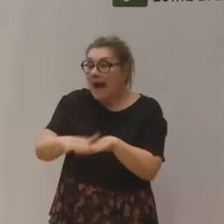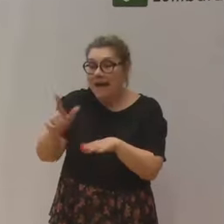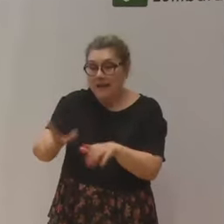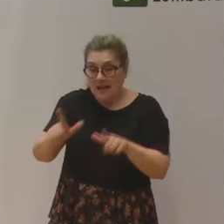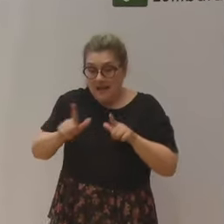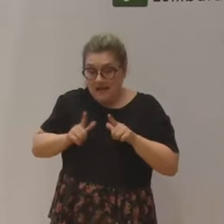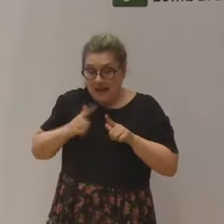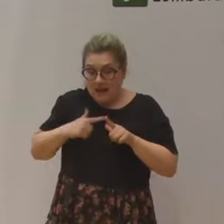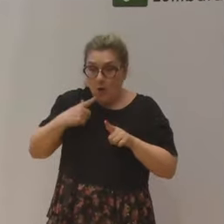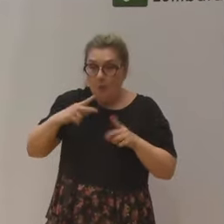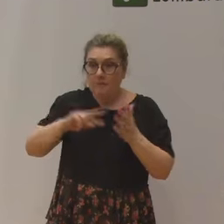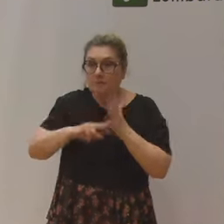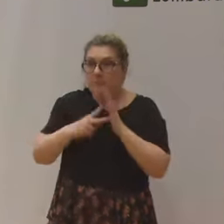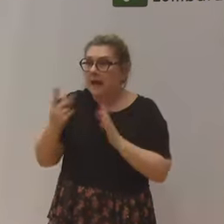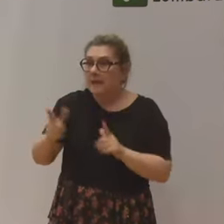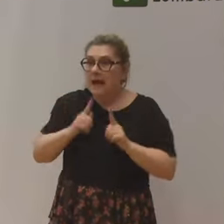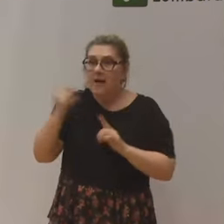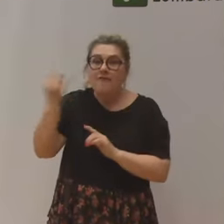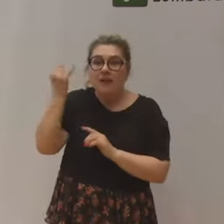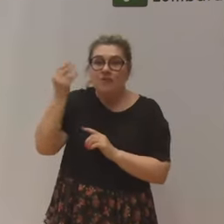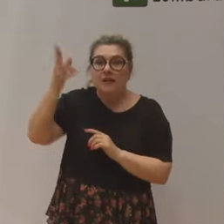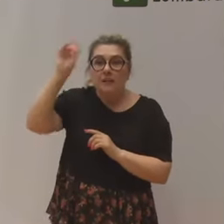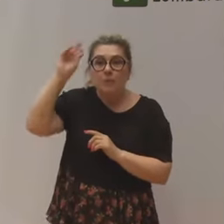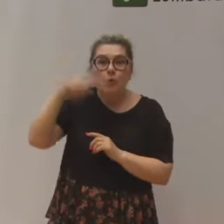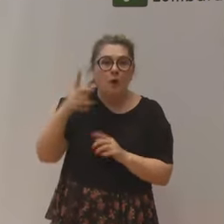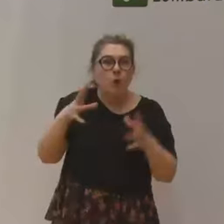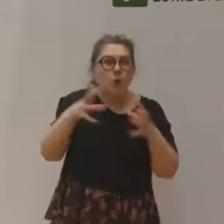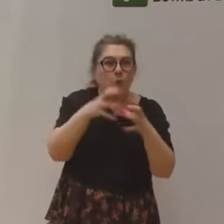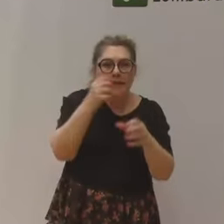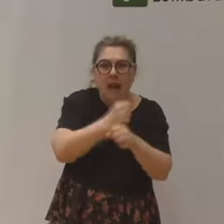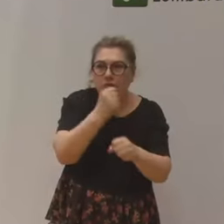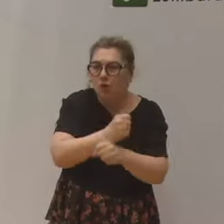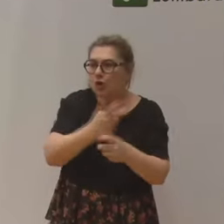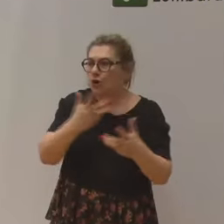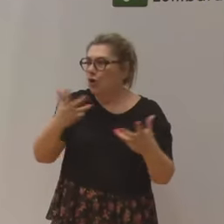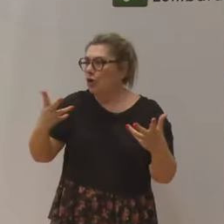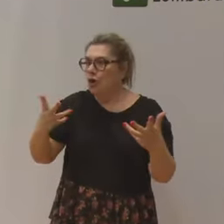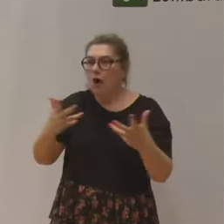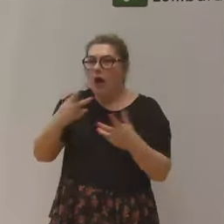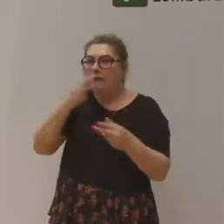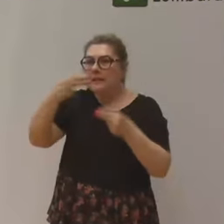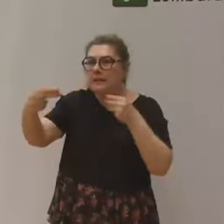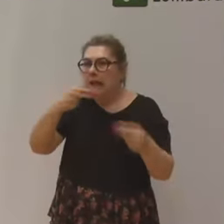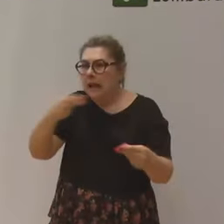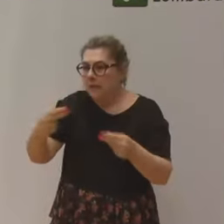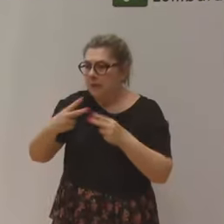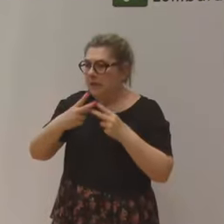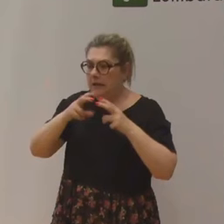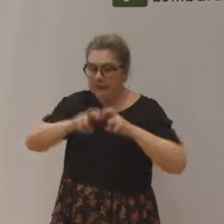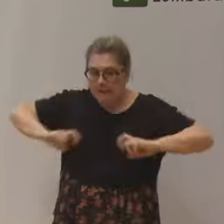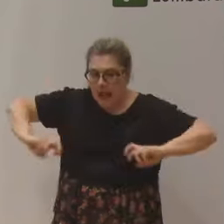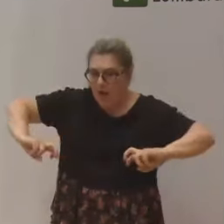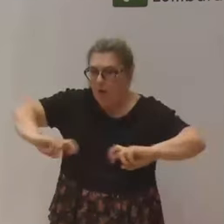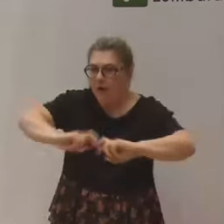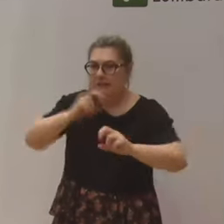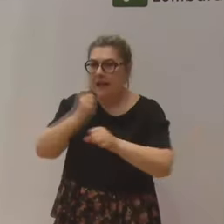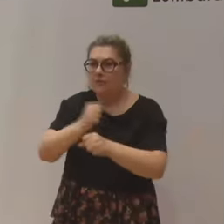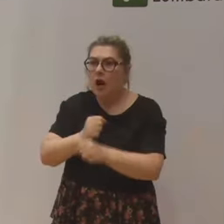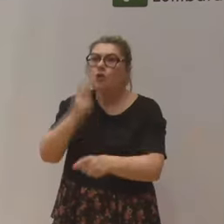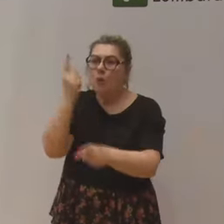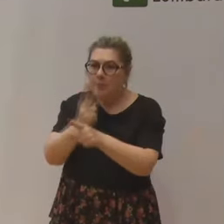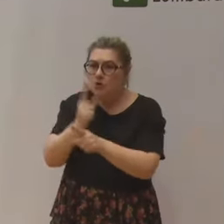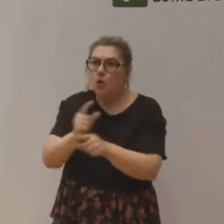di facilitazione nel momento in cui gruppi di lavoro, temi, tavoli di lavoro hanno bisogno anche